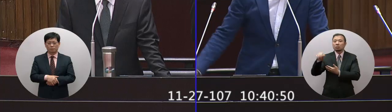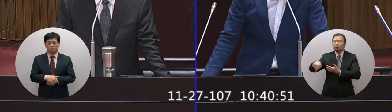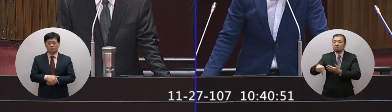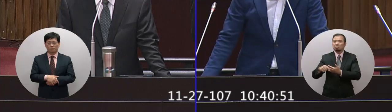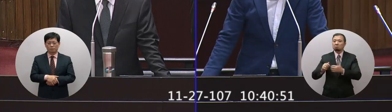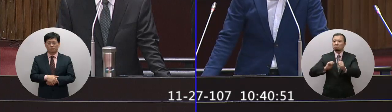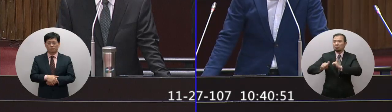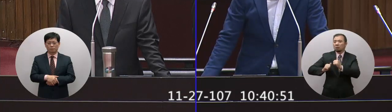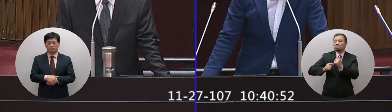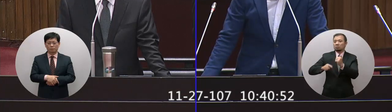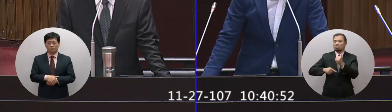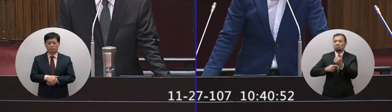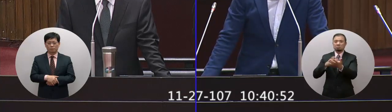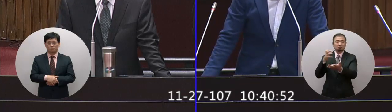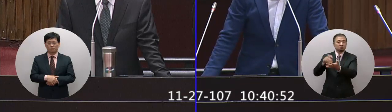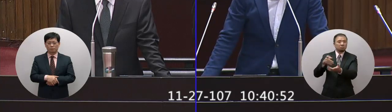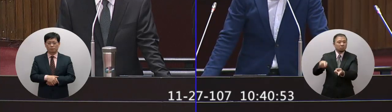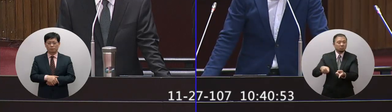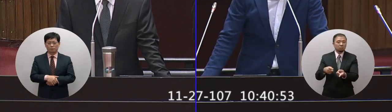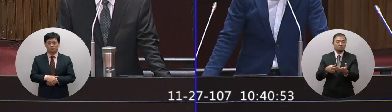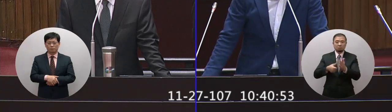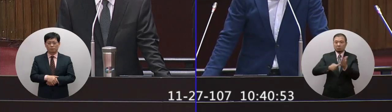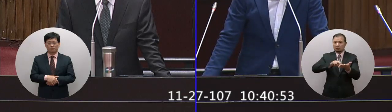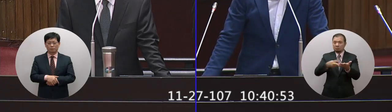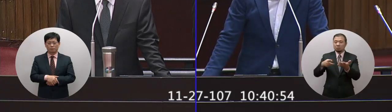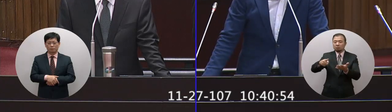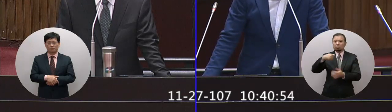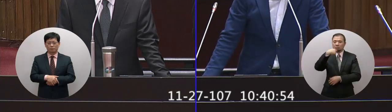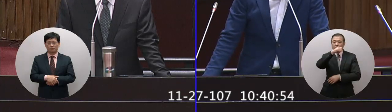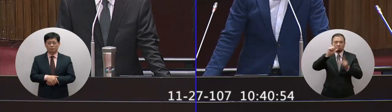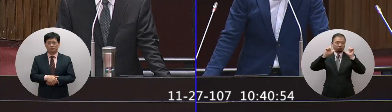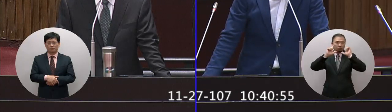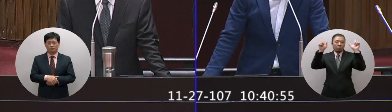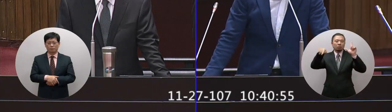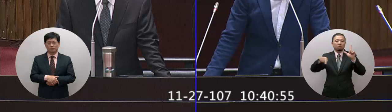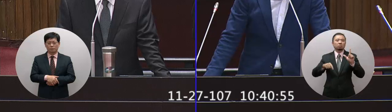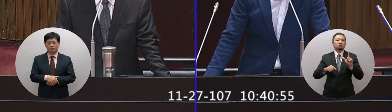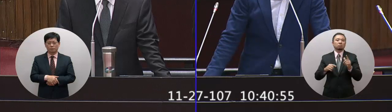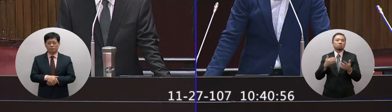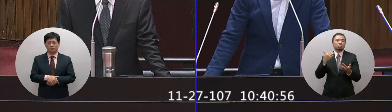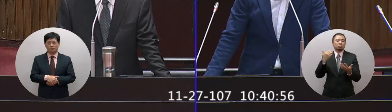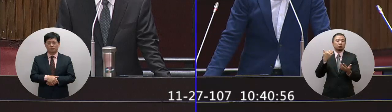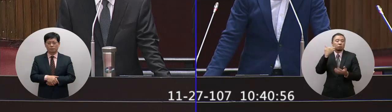的参加，是不是证明争取用台湾的名称，我们都不做